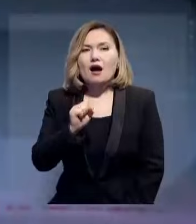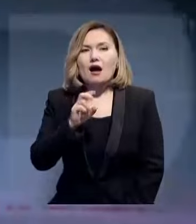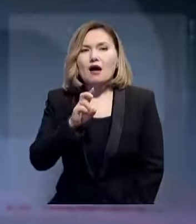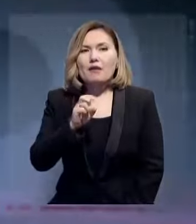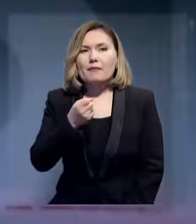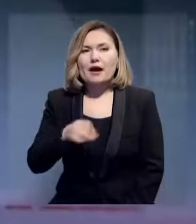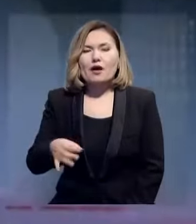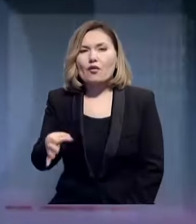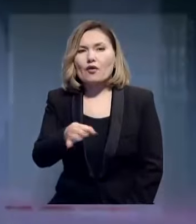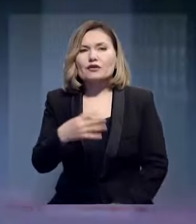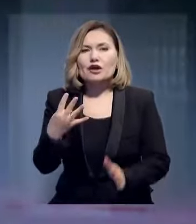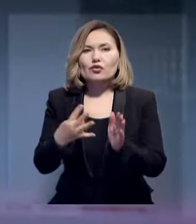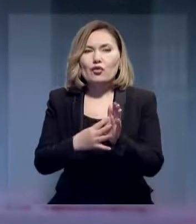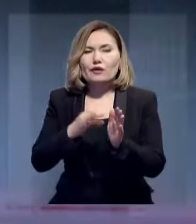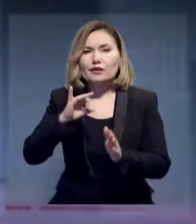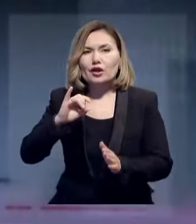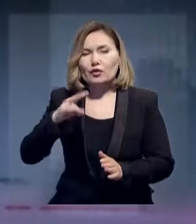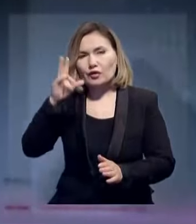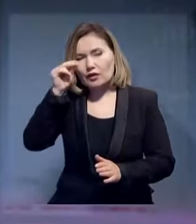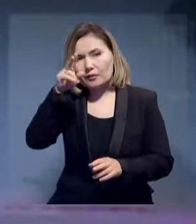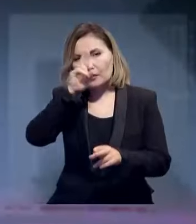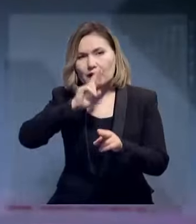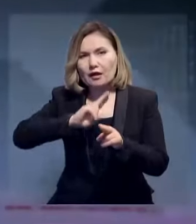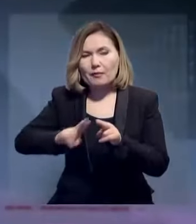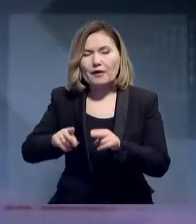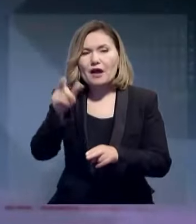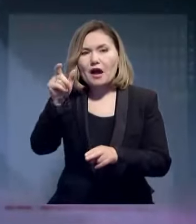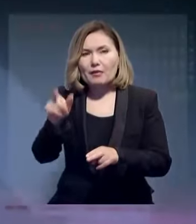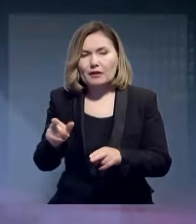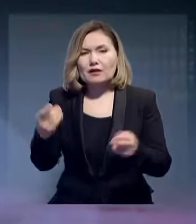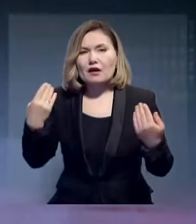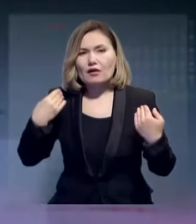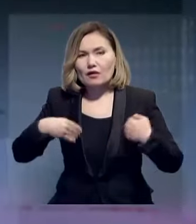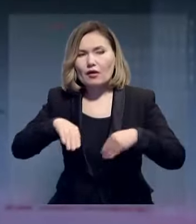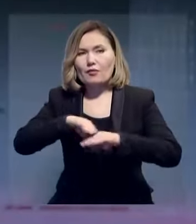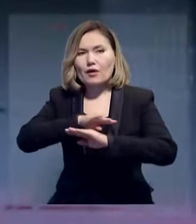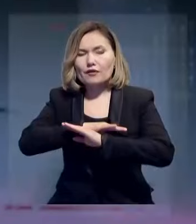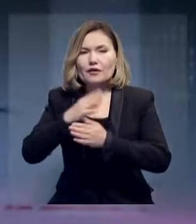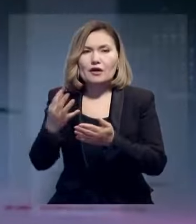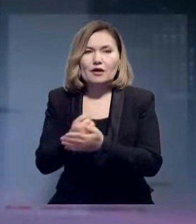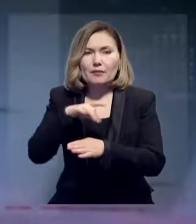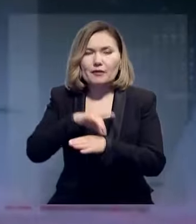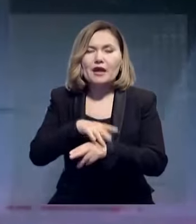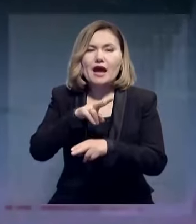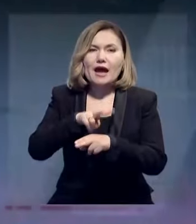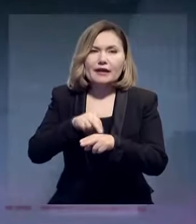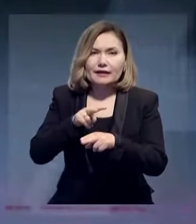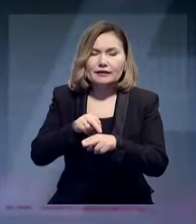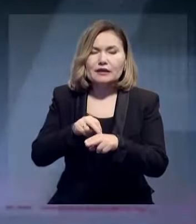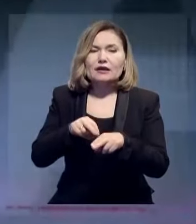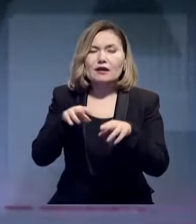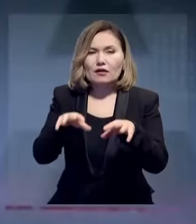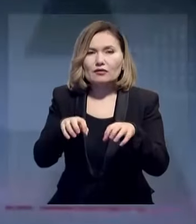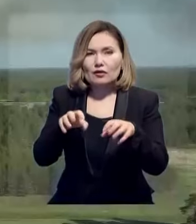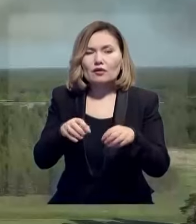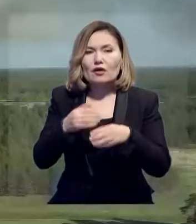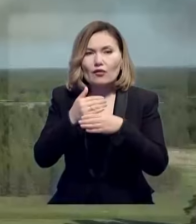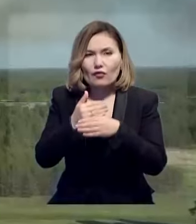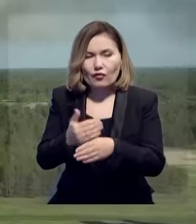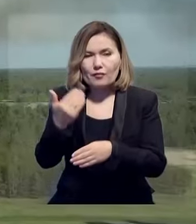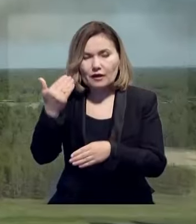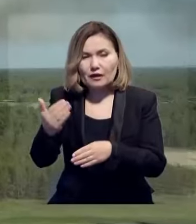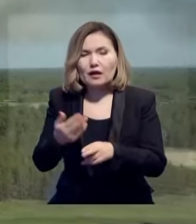Абай облысында 9 маусымнан бері хабар ошарсыз кеткен тракторшының мәйіті табылды. Полицейлер иттің көмегімен Бесқарағай ауданы Далон ауылының тұрғыны